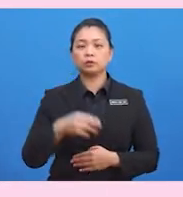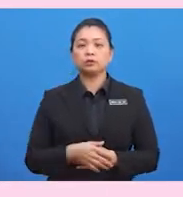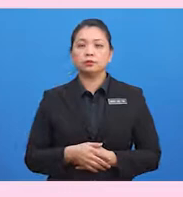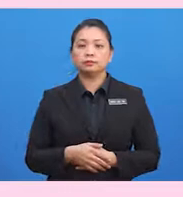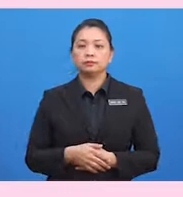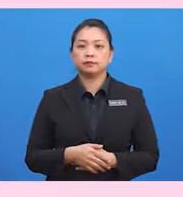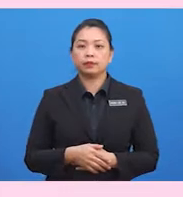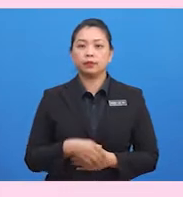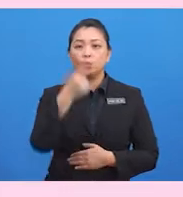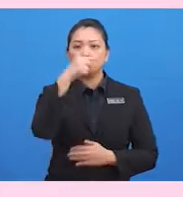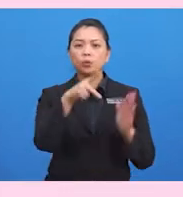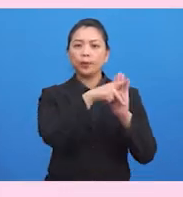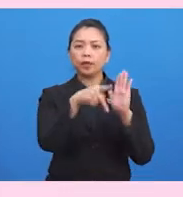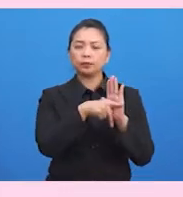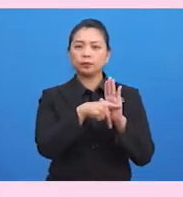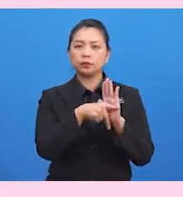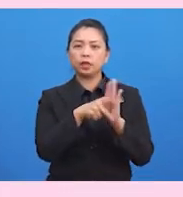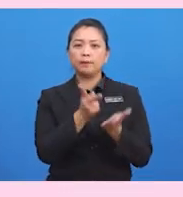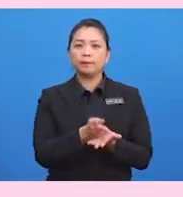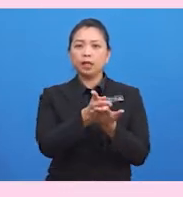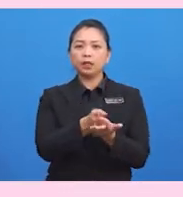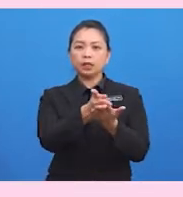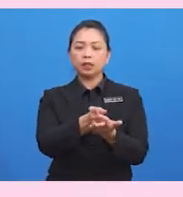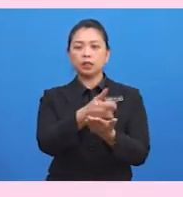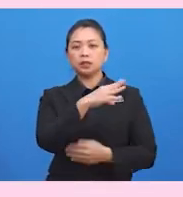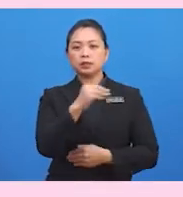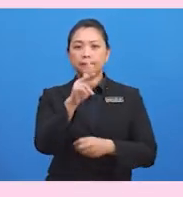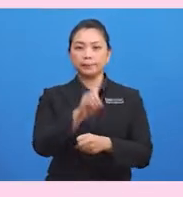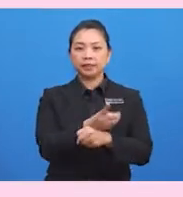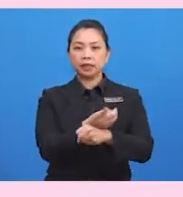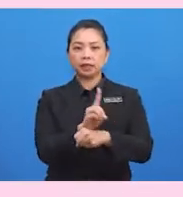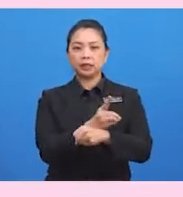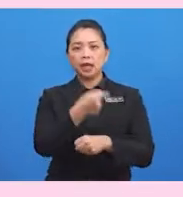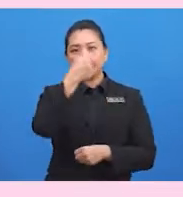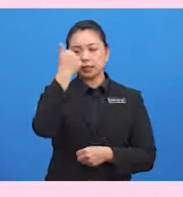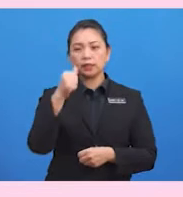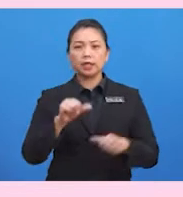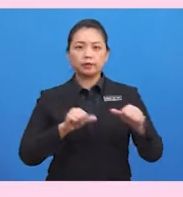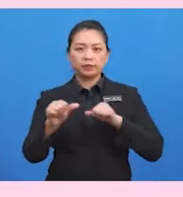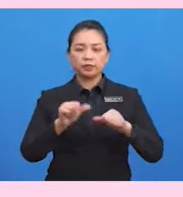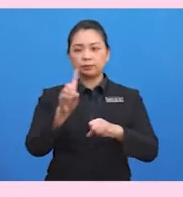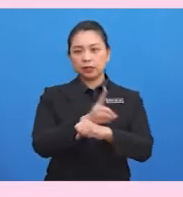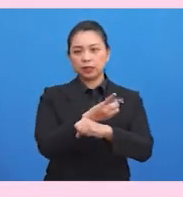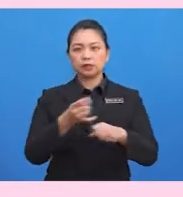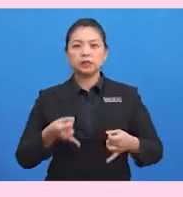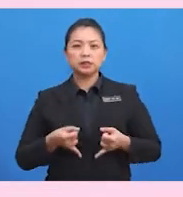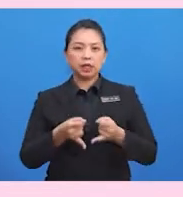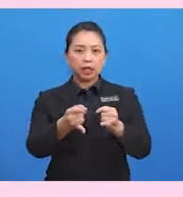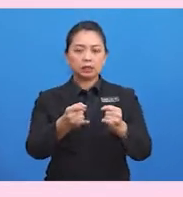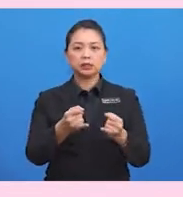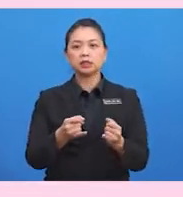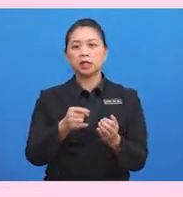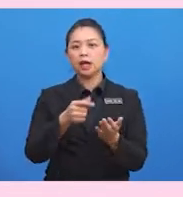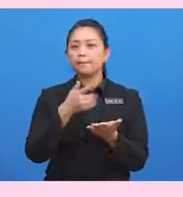pelayaran dan perdagangan undang-undang ini memberikan activity perdagangan berjalan